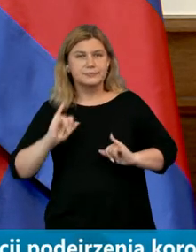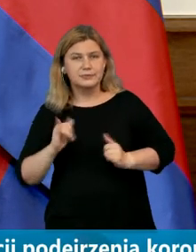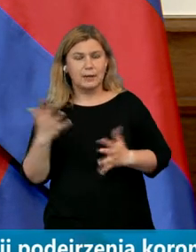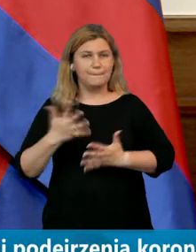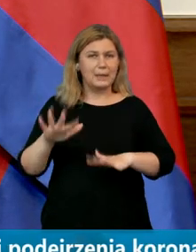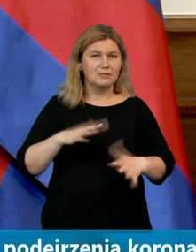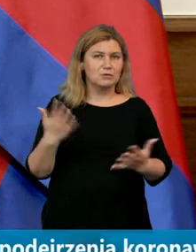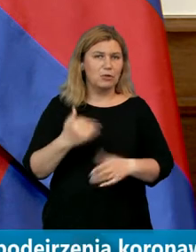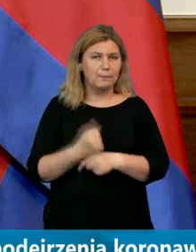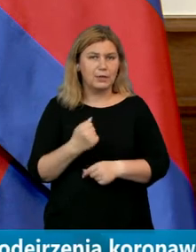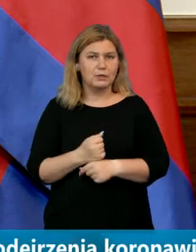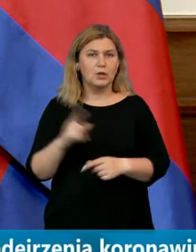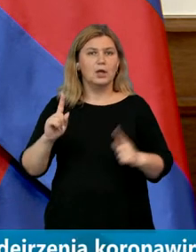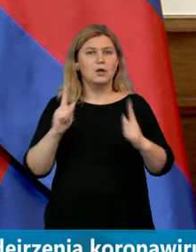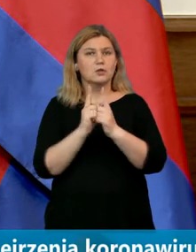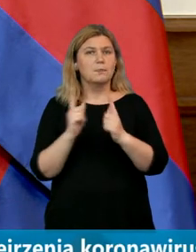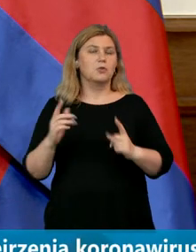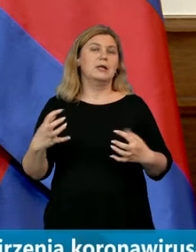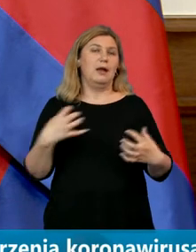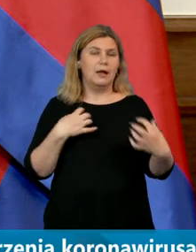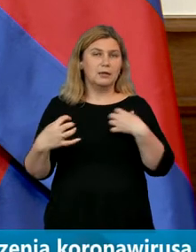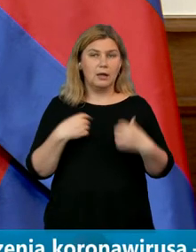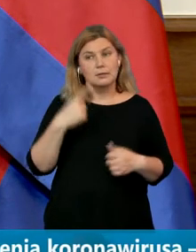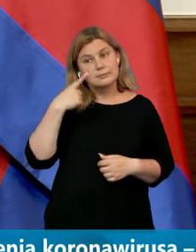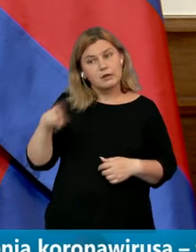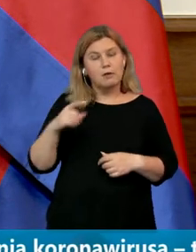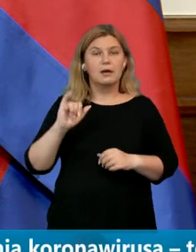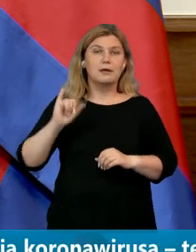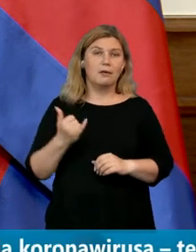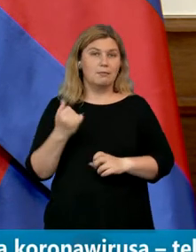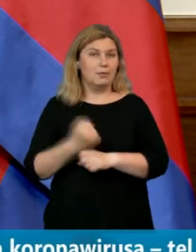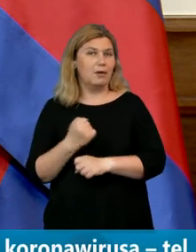tworzą, spotkać tych artystów, podpatrzeć przy pracy, dotknąć